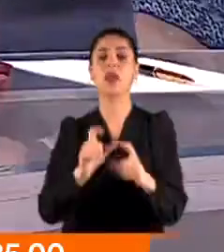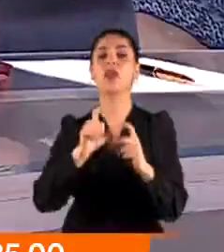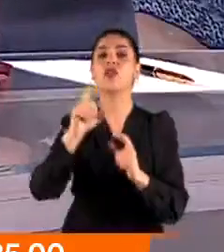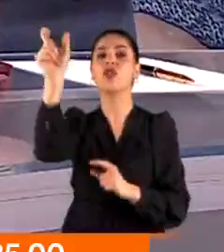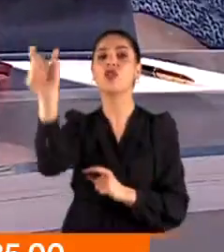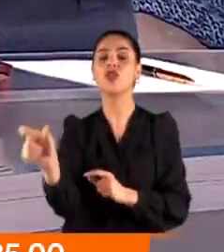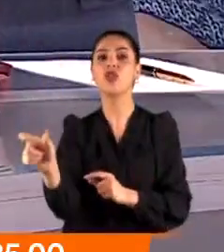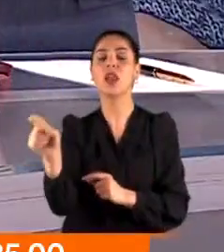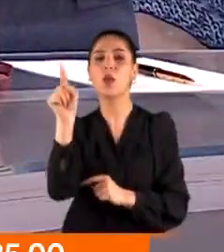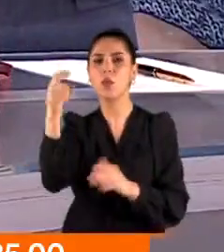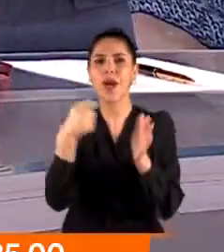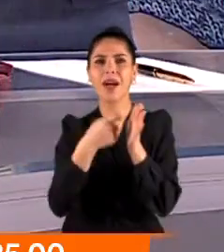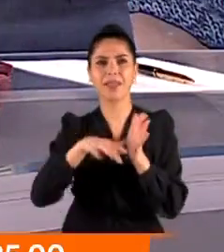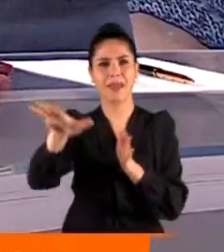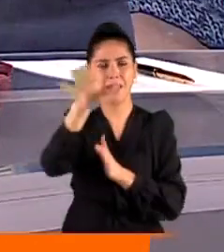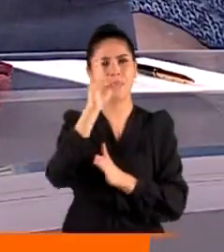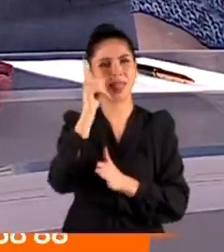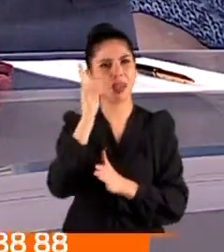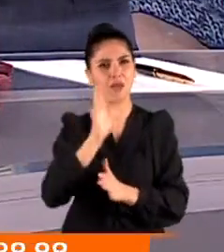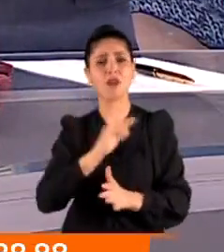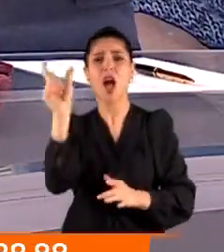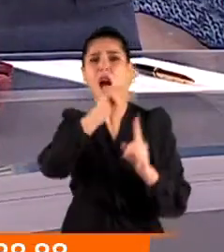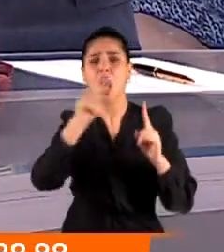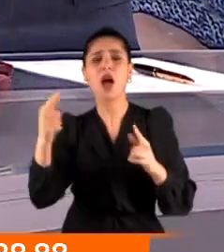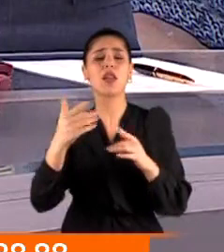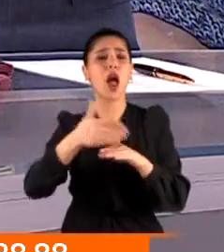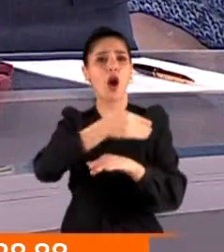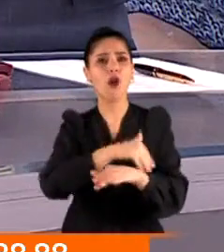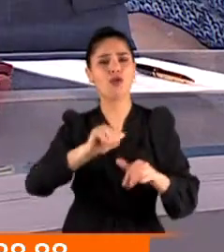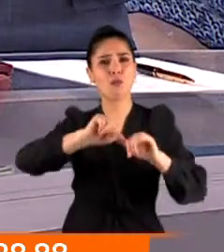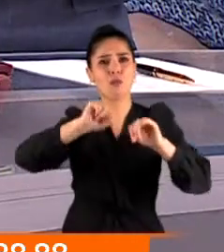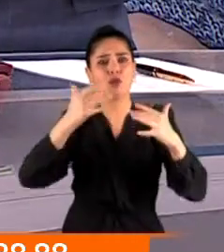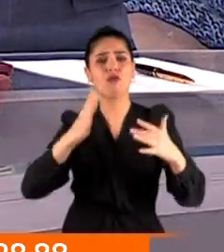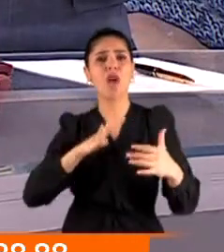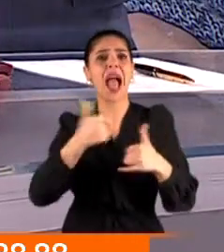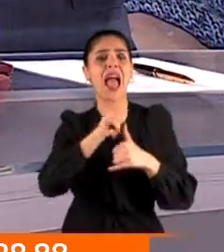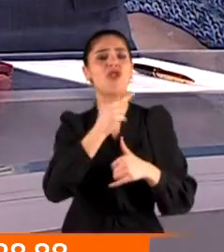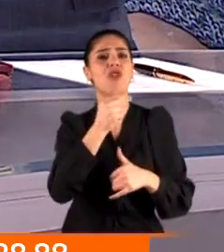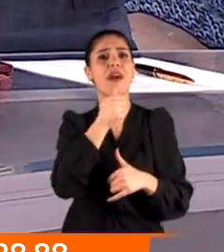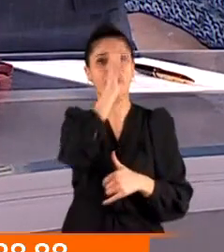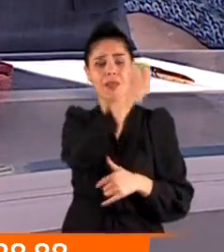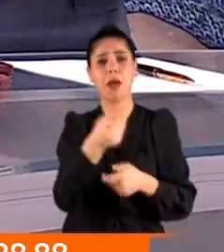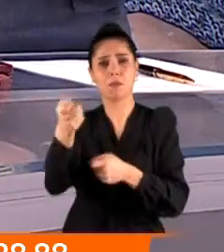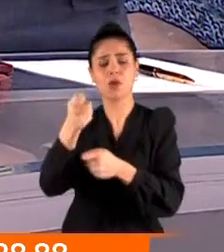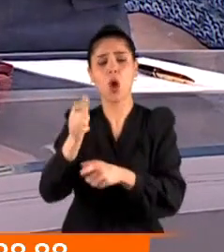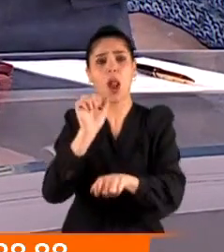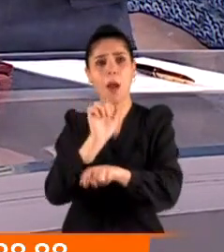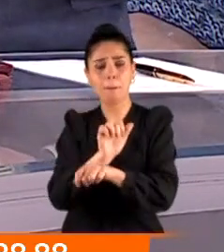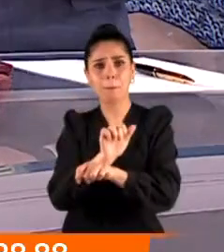Şilan Topal, bu isim size yabancı gelmeyecek. Aylar önce boşanma aşamasındaki eşi tarafından kaçırılmış, günlerce